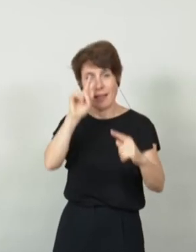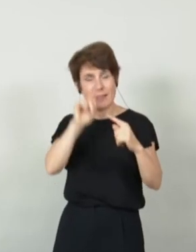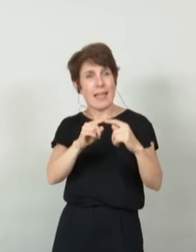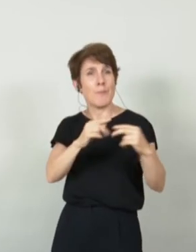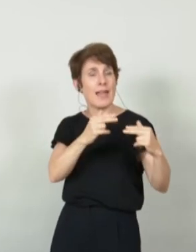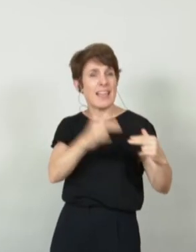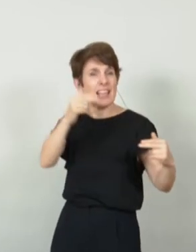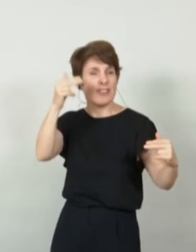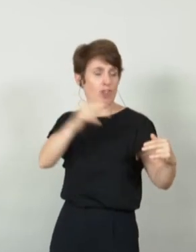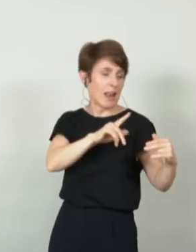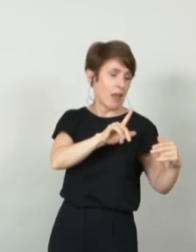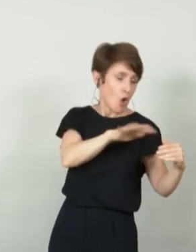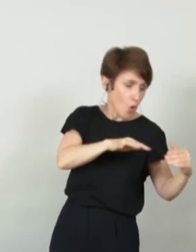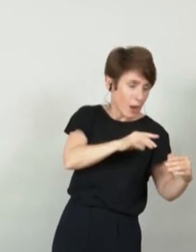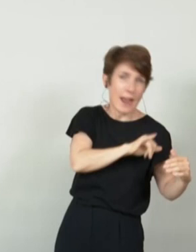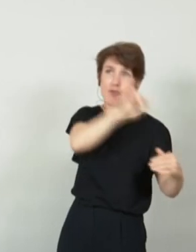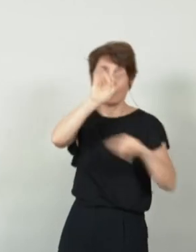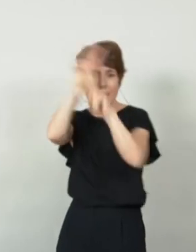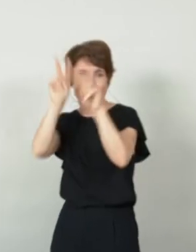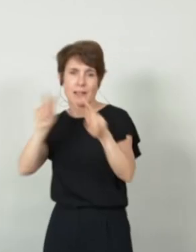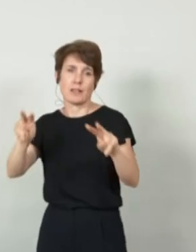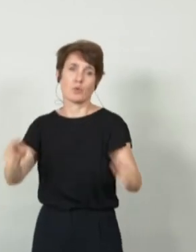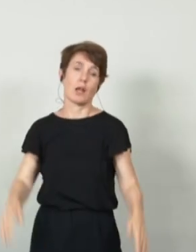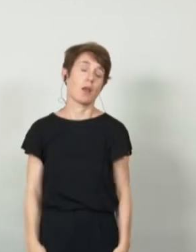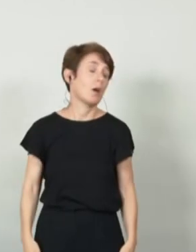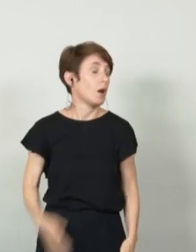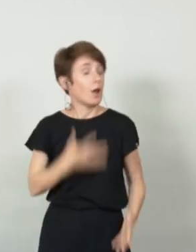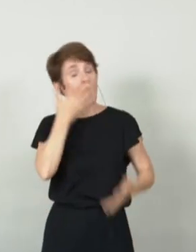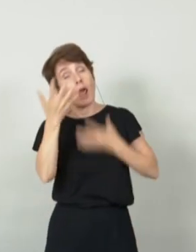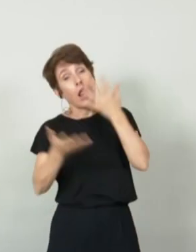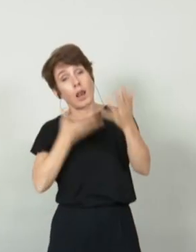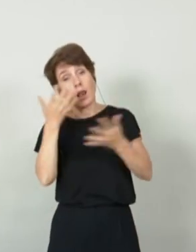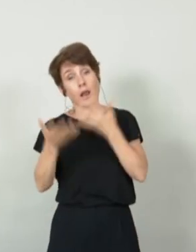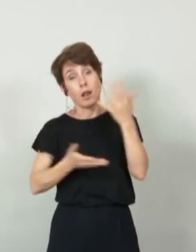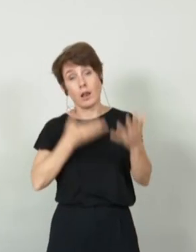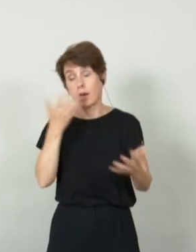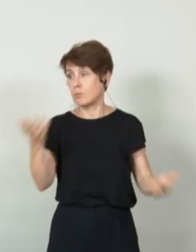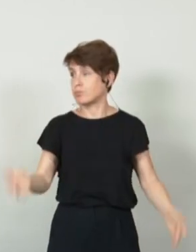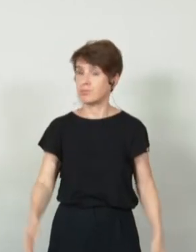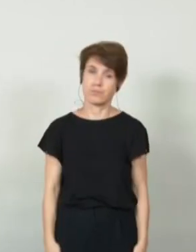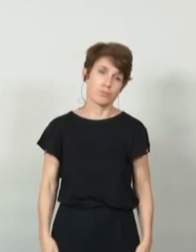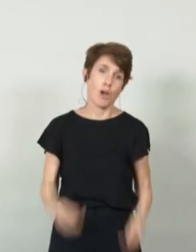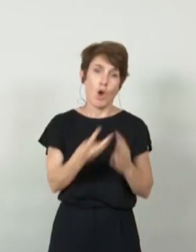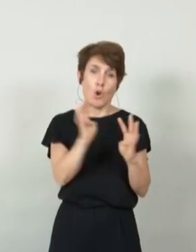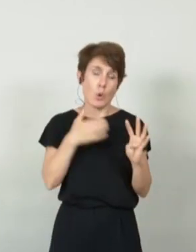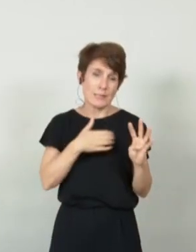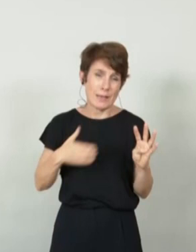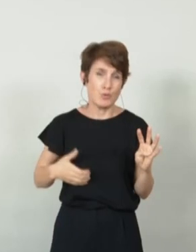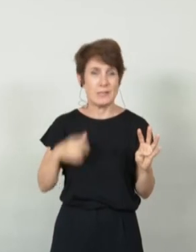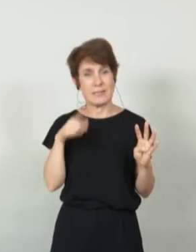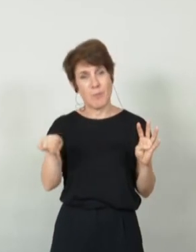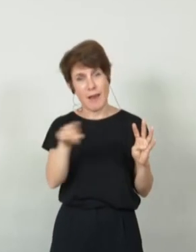permet le banc je veux dire combien de fois le conseil municipal à propos de tout et à propos de rien aura